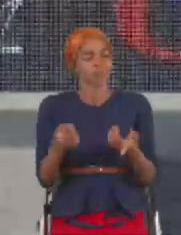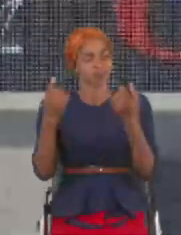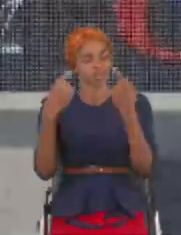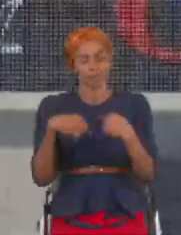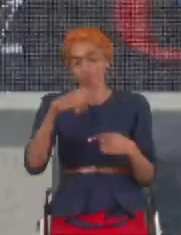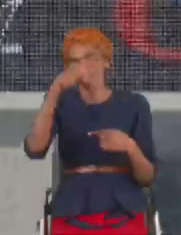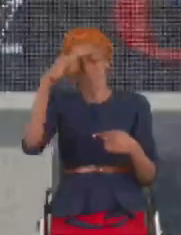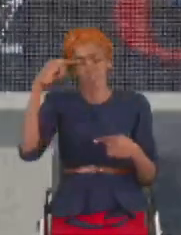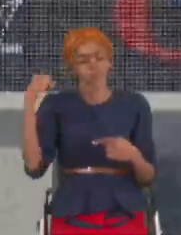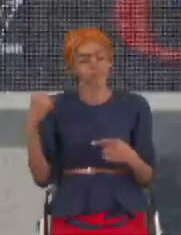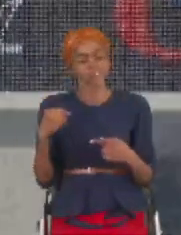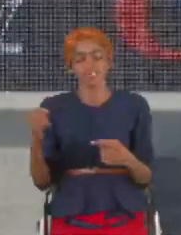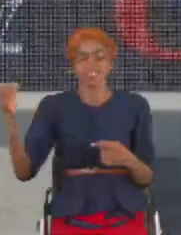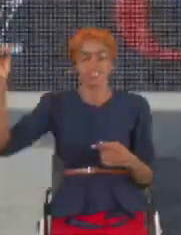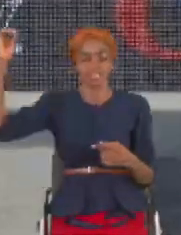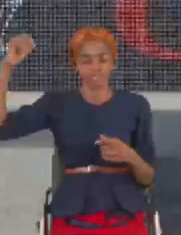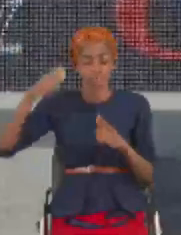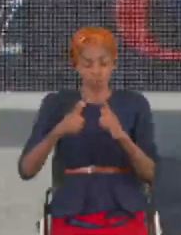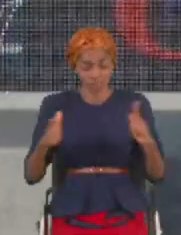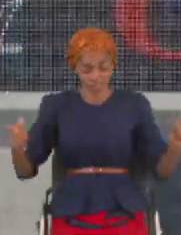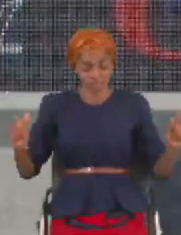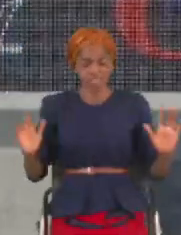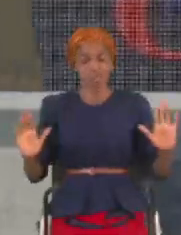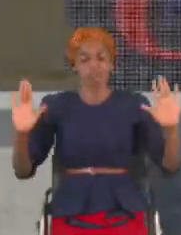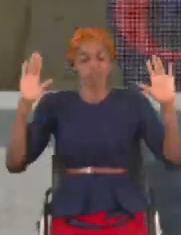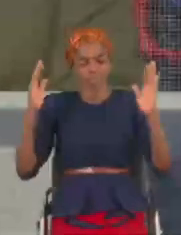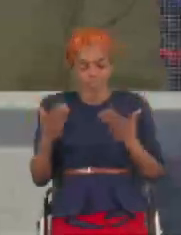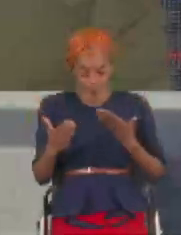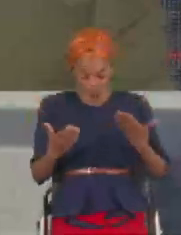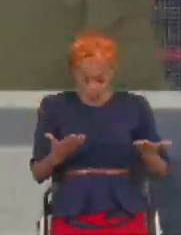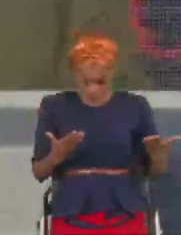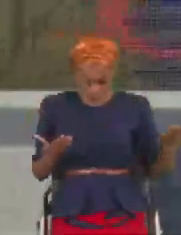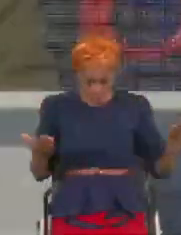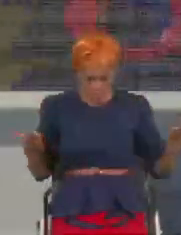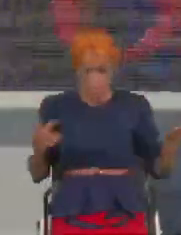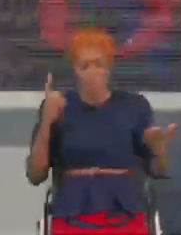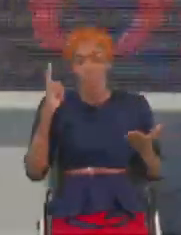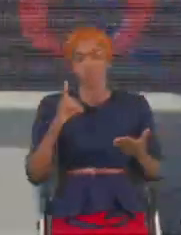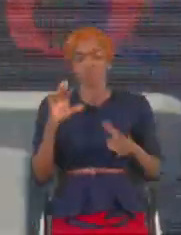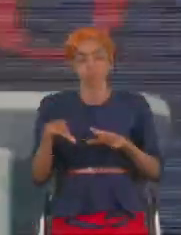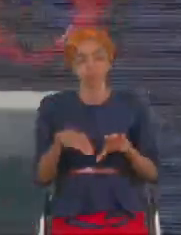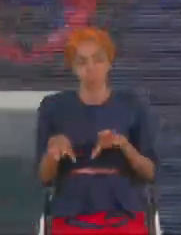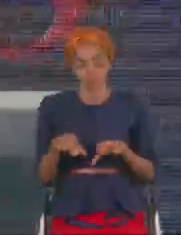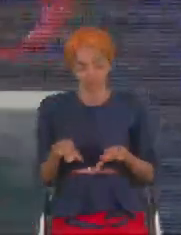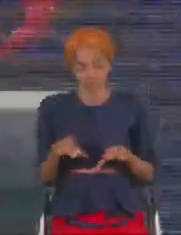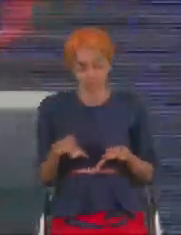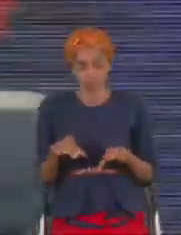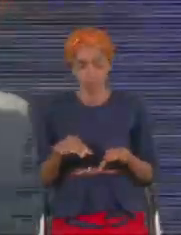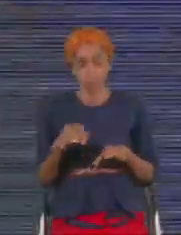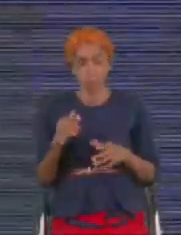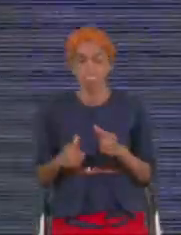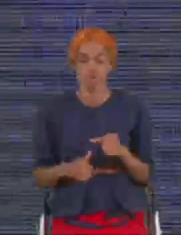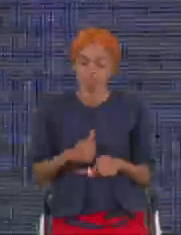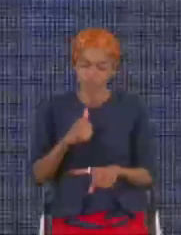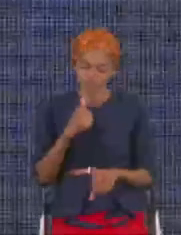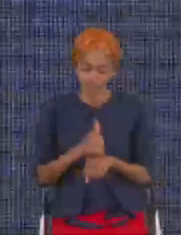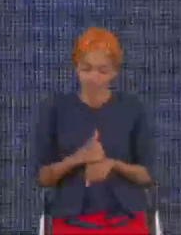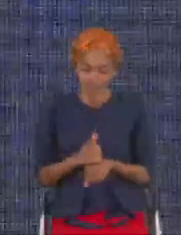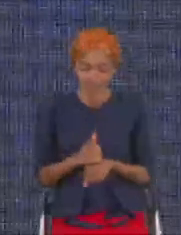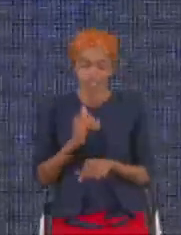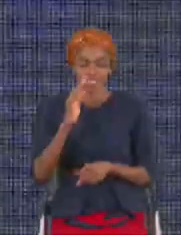parce que de grandes choses tu feras pour nom confirme